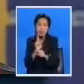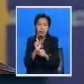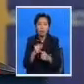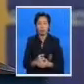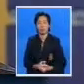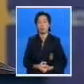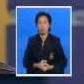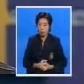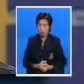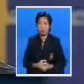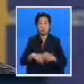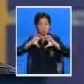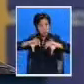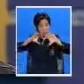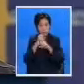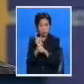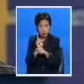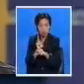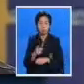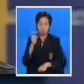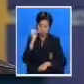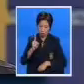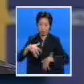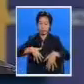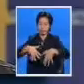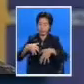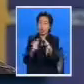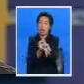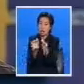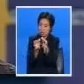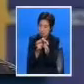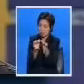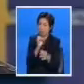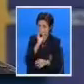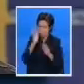จริงกับประชาชนนะฮะแล้วผมก็ให้สัมภาษณ์ก็แถลงข่าวเราก็ออกรายการโทรทัศน์ไป